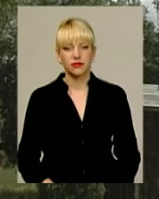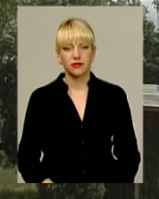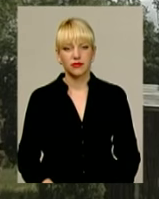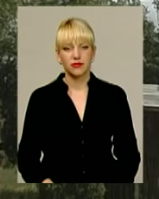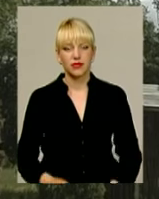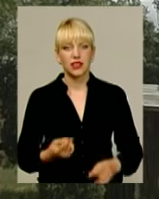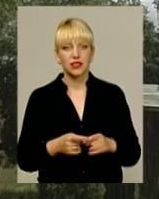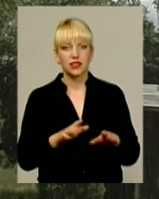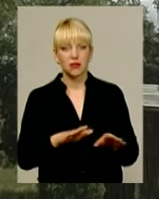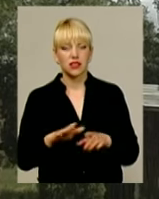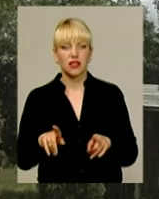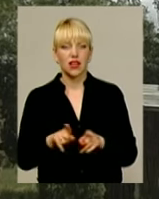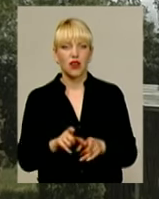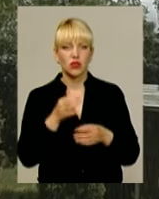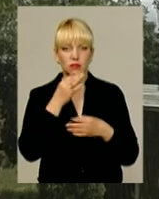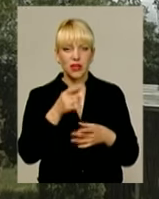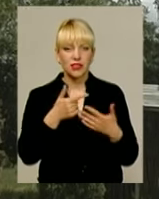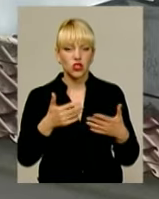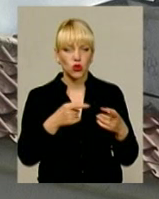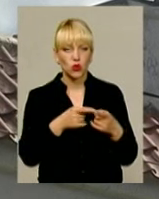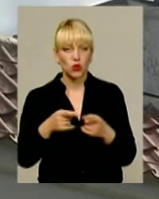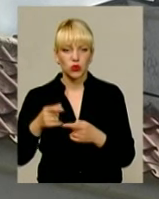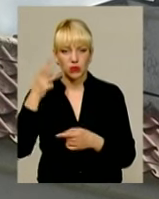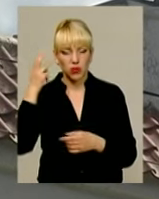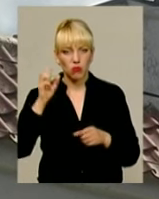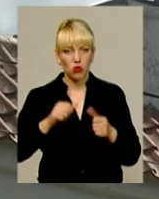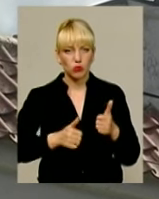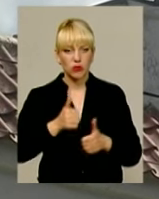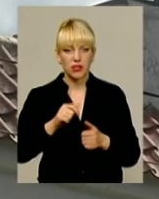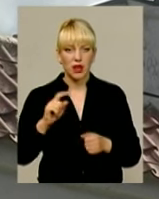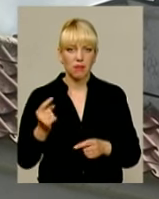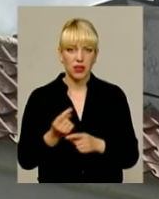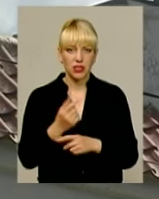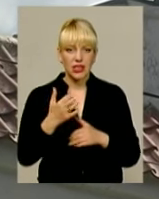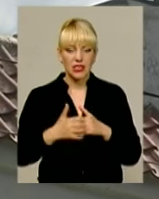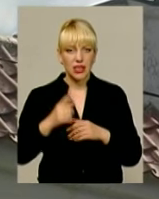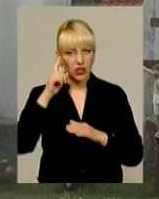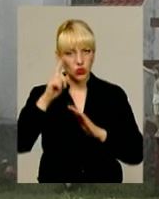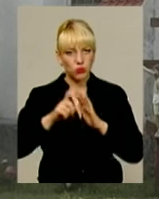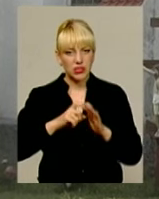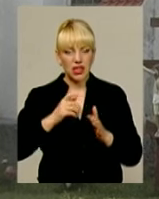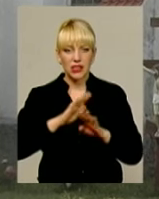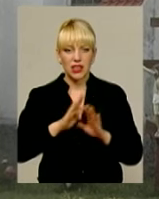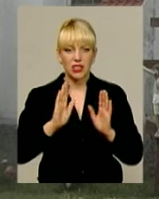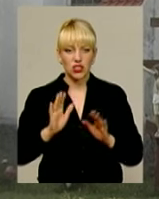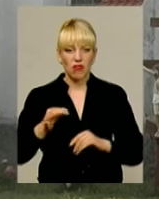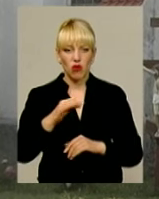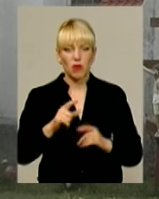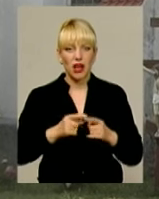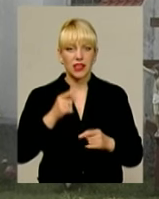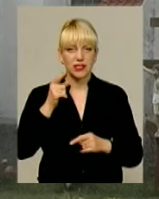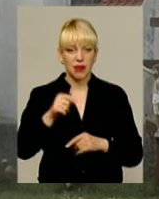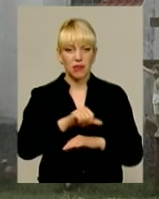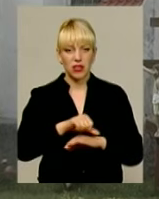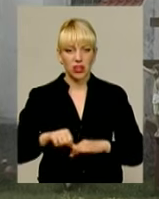Ці місця, а також безліч інших куточків Хмельниччини можуть позмагатись за першість серед упізнаваності не лише в області, а й далеко за її